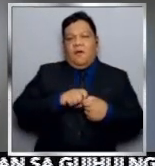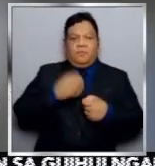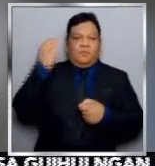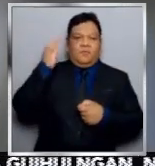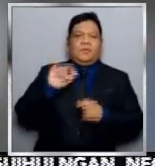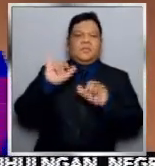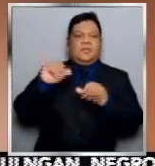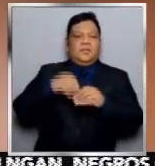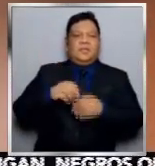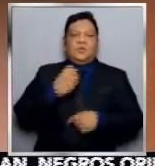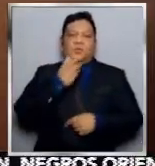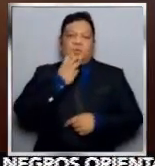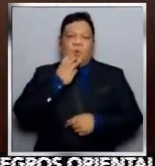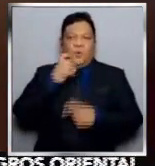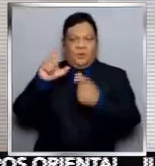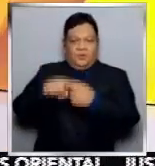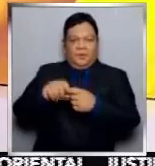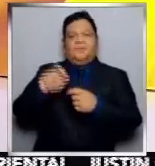Seoul noong